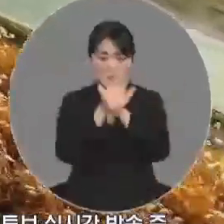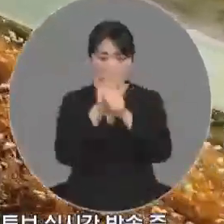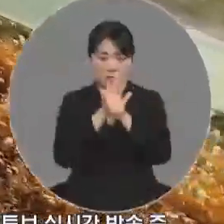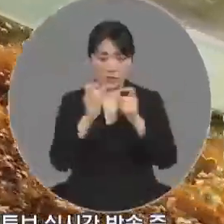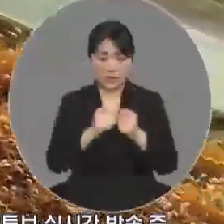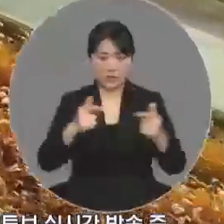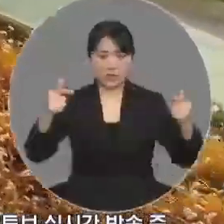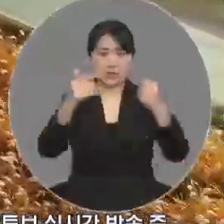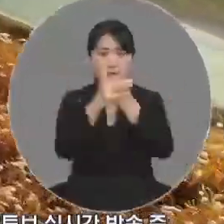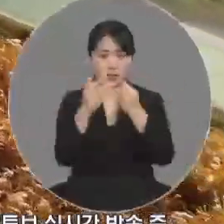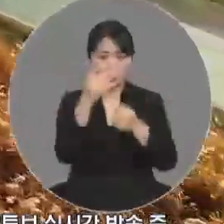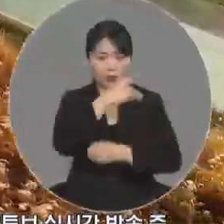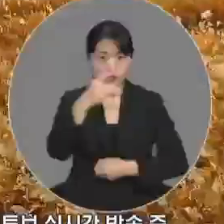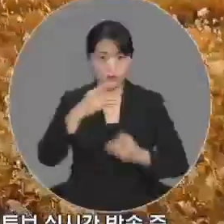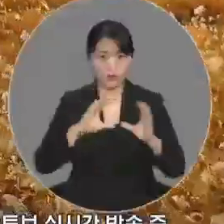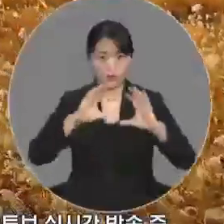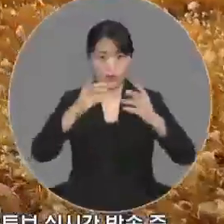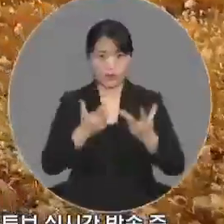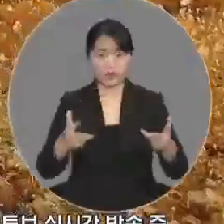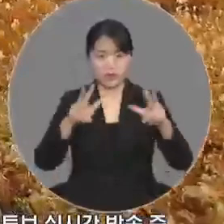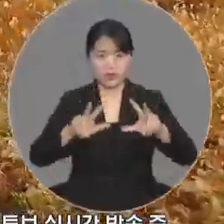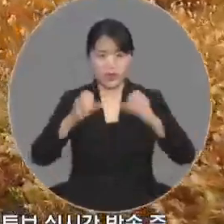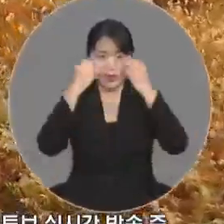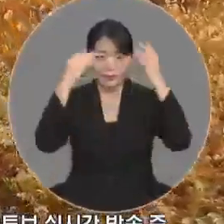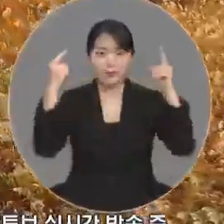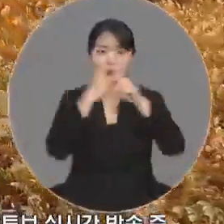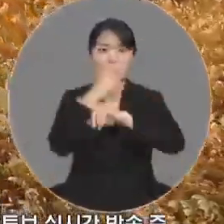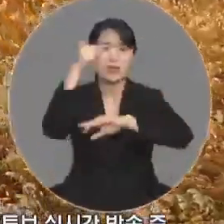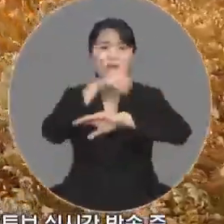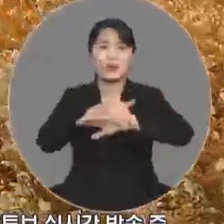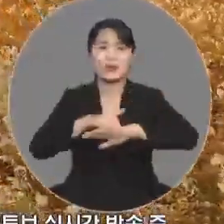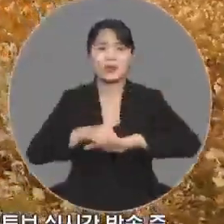국가정원이 제2의 대변신을 예고하고 있습니다. UBC 뉴스 전병주입니다.